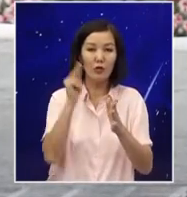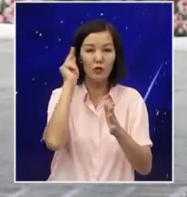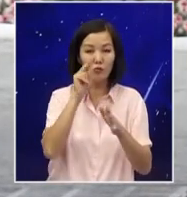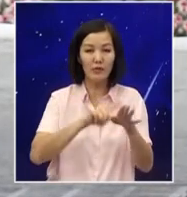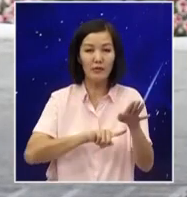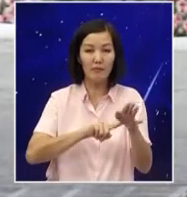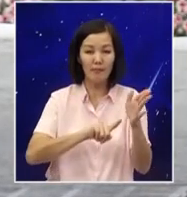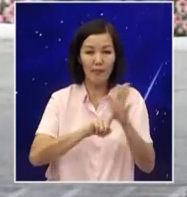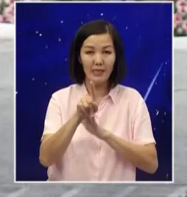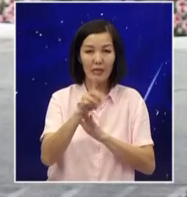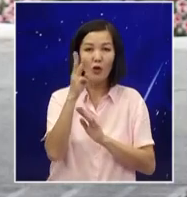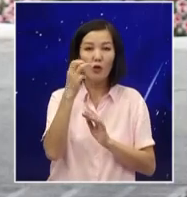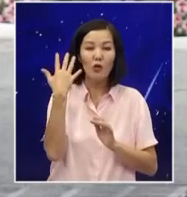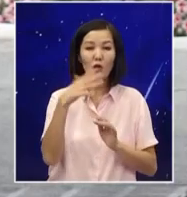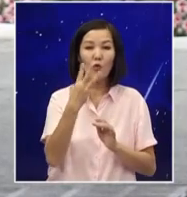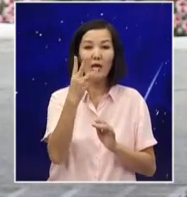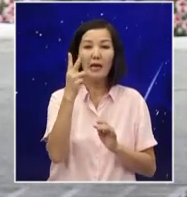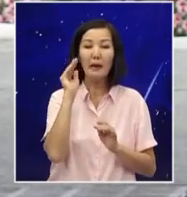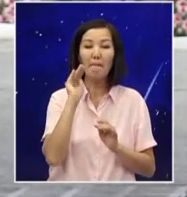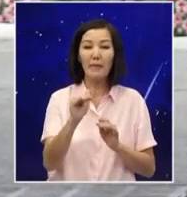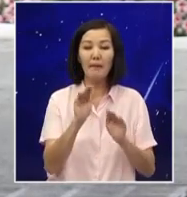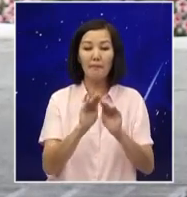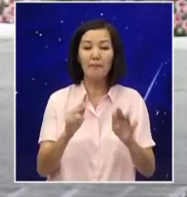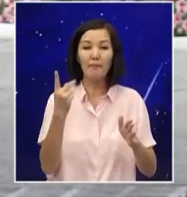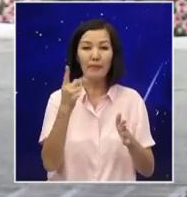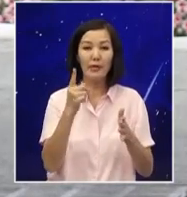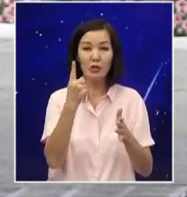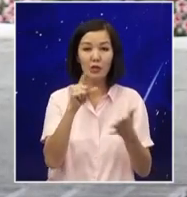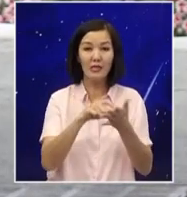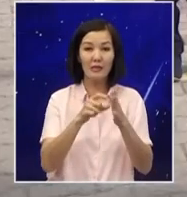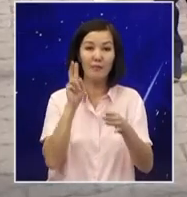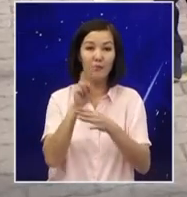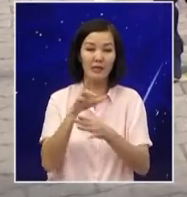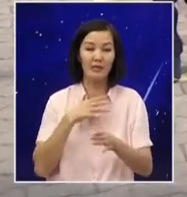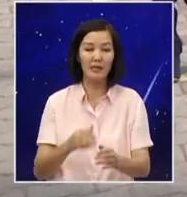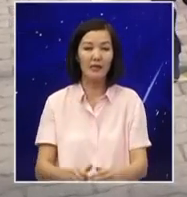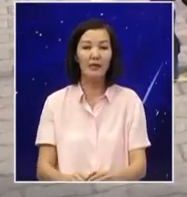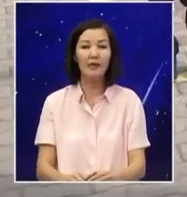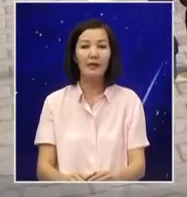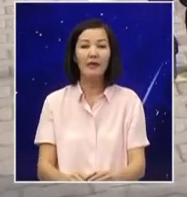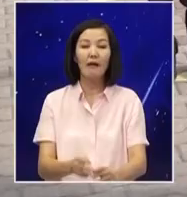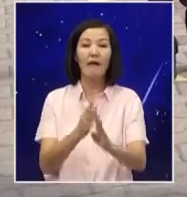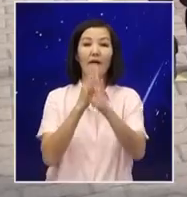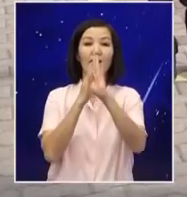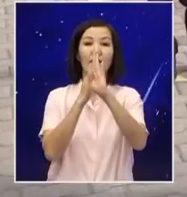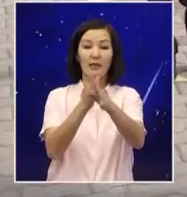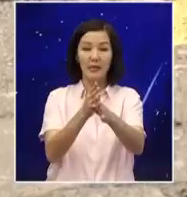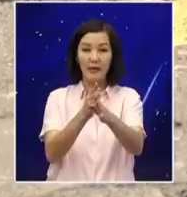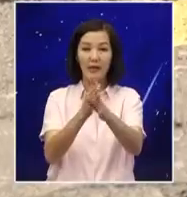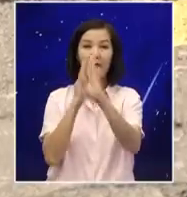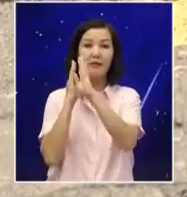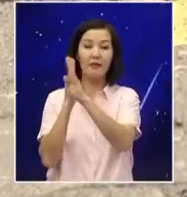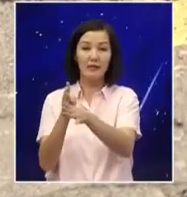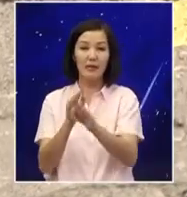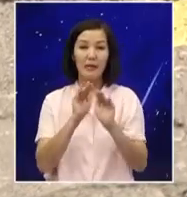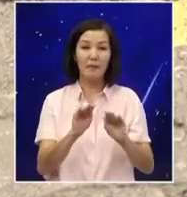Жалпы еліміз бойынша 352 мыңнан аса оқушы бірінші сыныпқа барды. Тізғатар тізілген бірінші сынып бүлдіршіндері